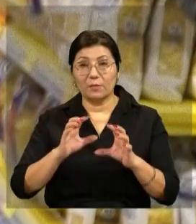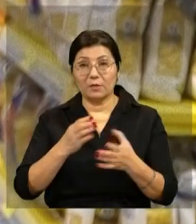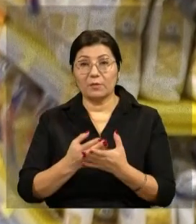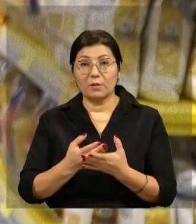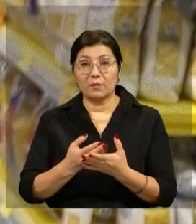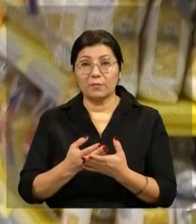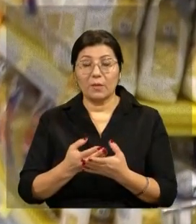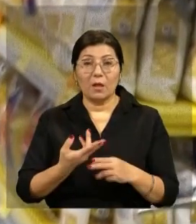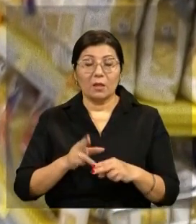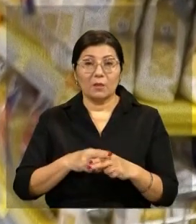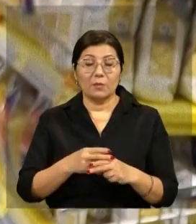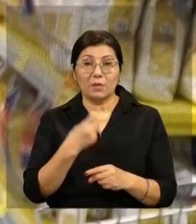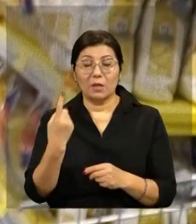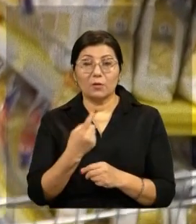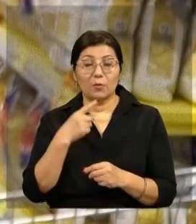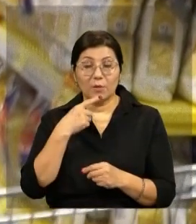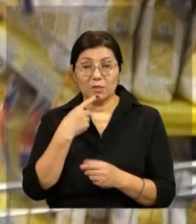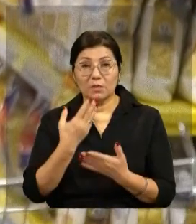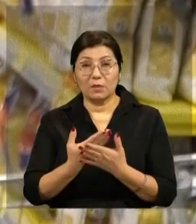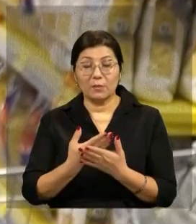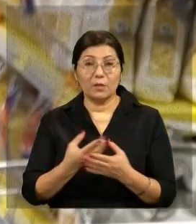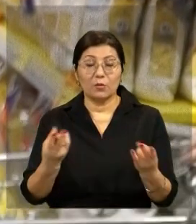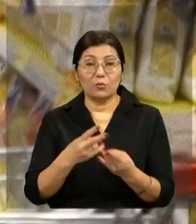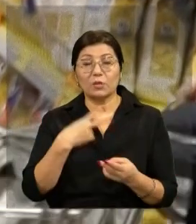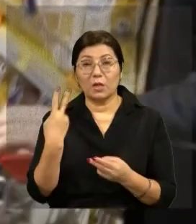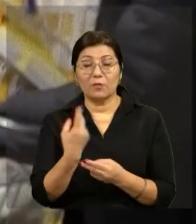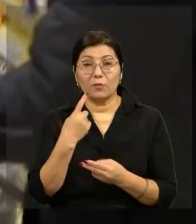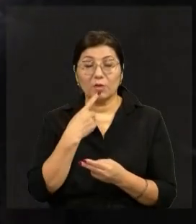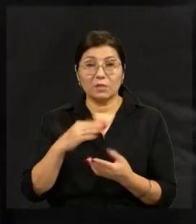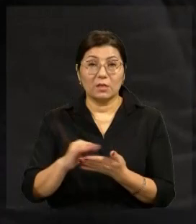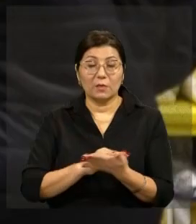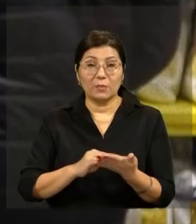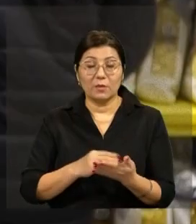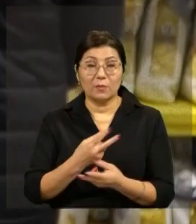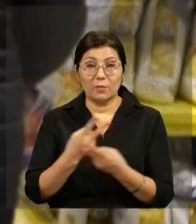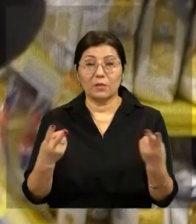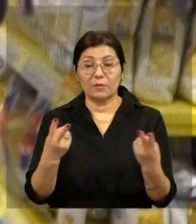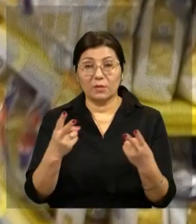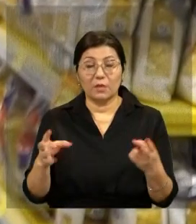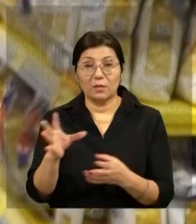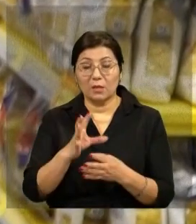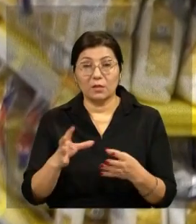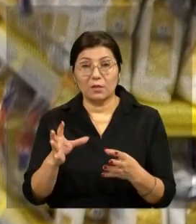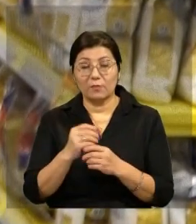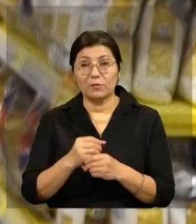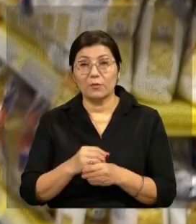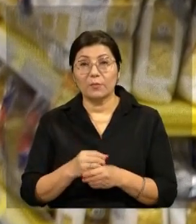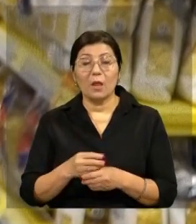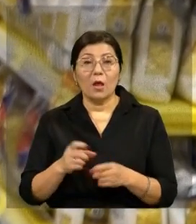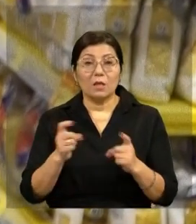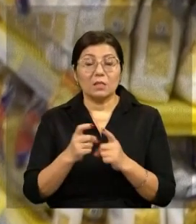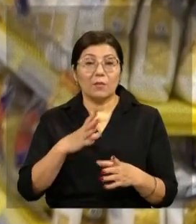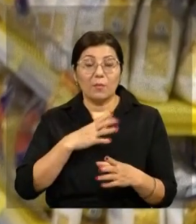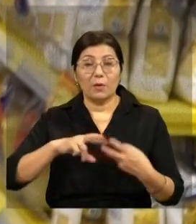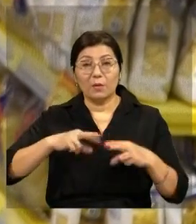Казахстан. Написаны на одном языке, при необходимости на двух языках. Мы осмотрели все. Как увидели, переводы некоторых слов были неправильными. Мы